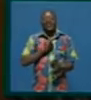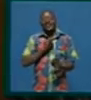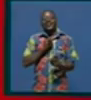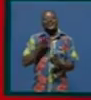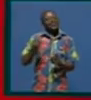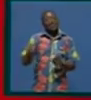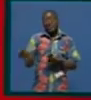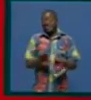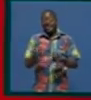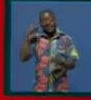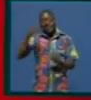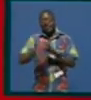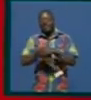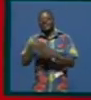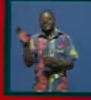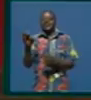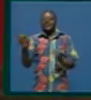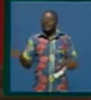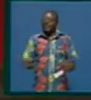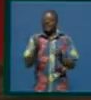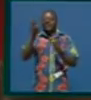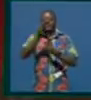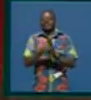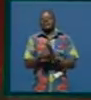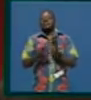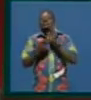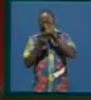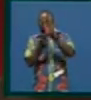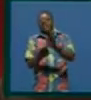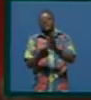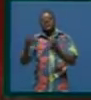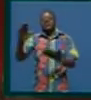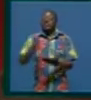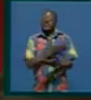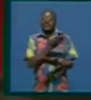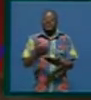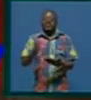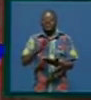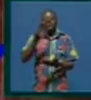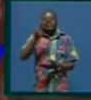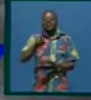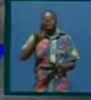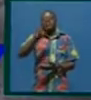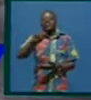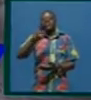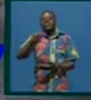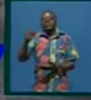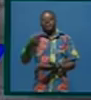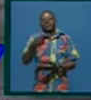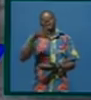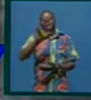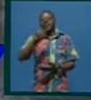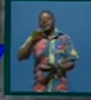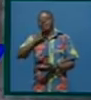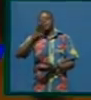sortir dedans. L'événement est aussi l'occasion de présenter l'œuvre musicale Panya Wende de Salah, l'actrice principale. Le